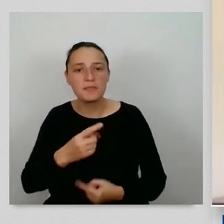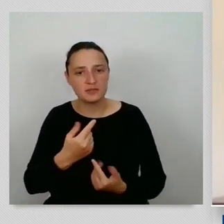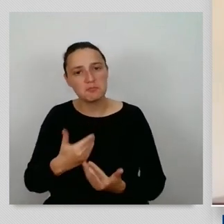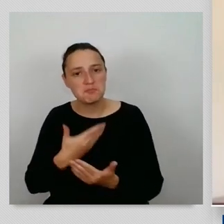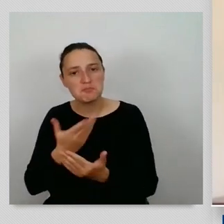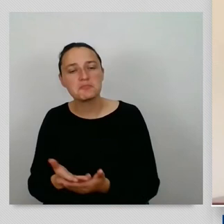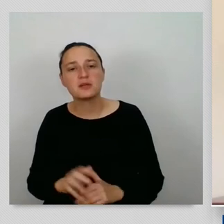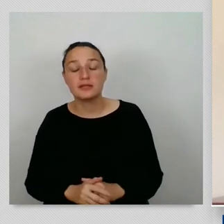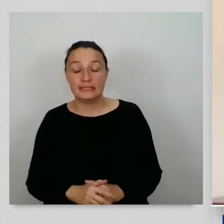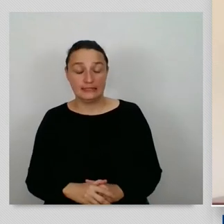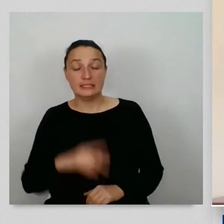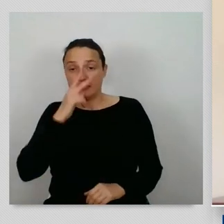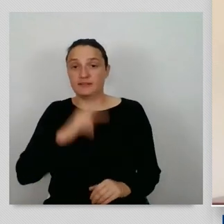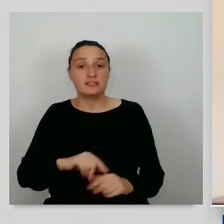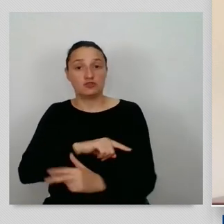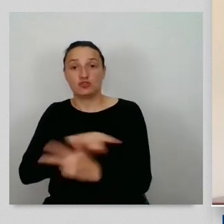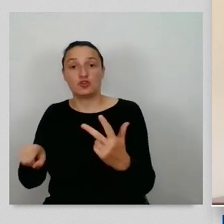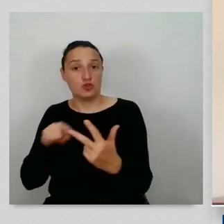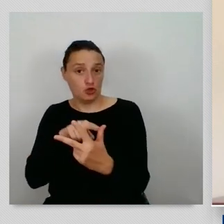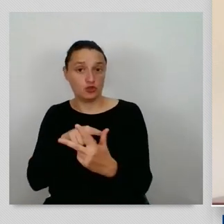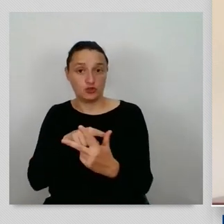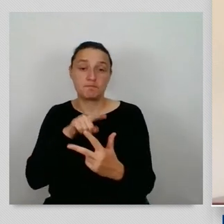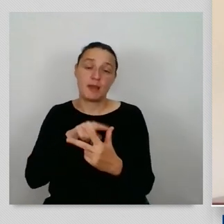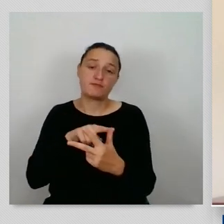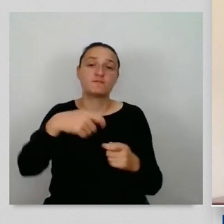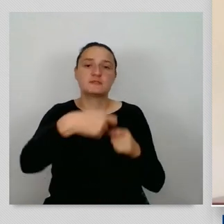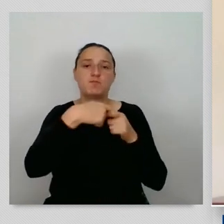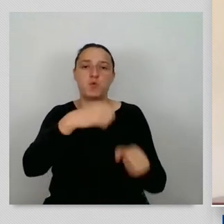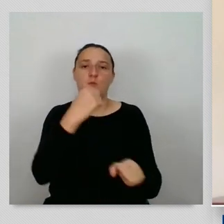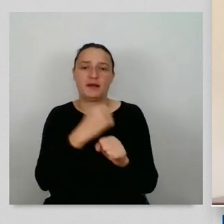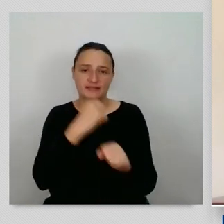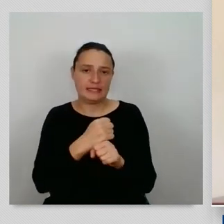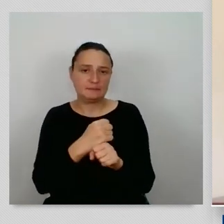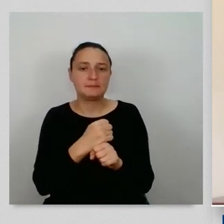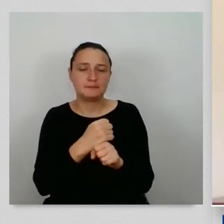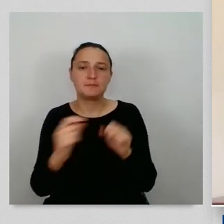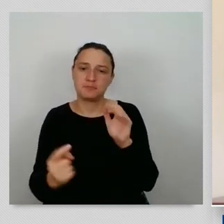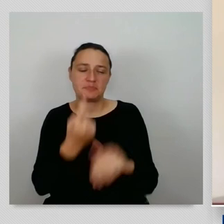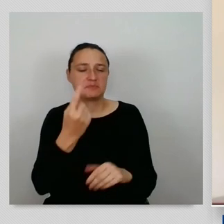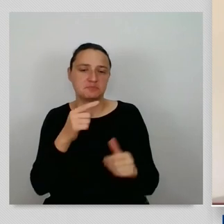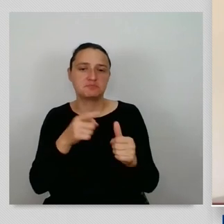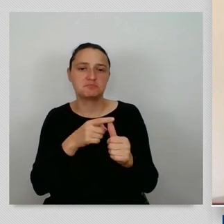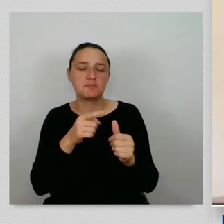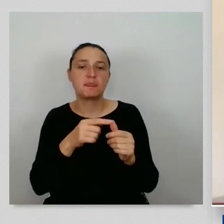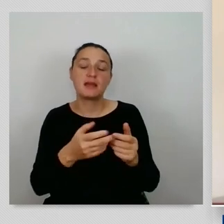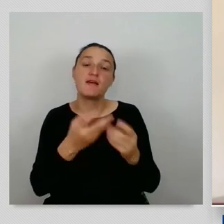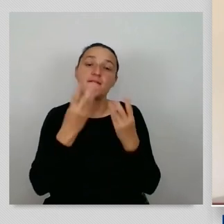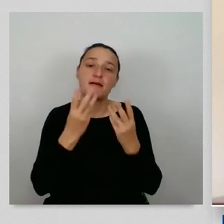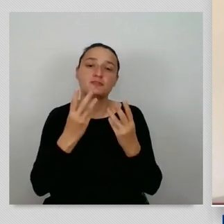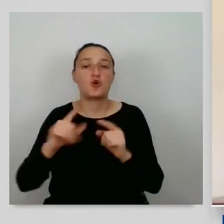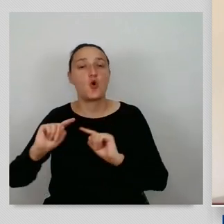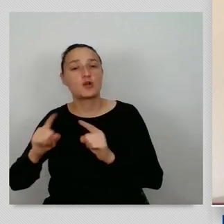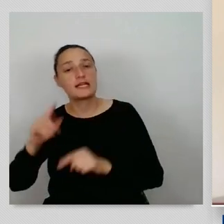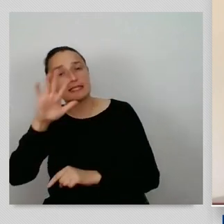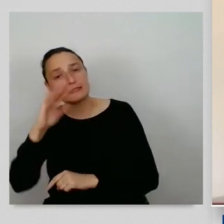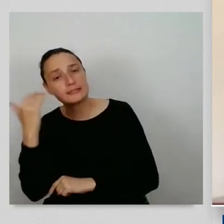3 obszary. Pierwsze to jest współpraca i ta współpraca szczególnie między organizacjami